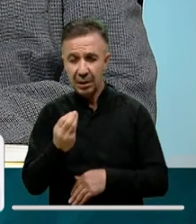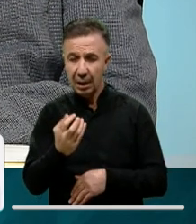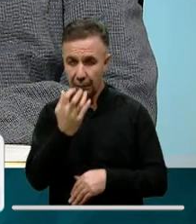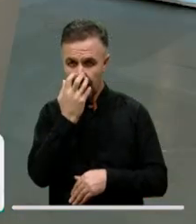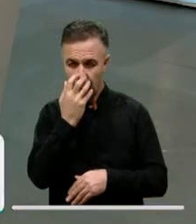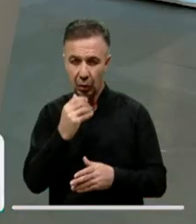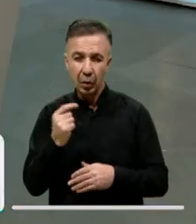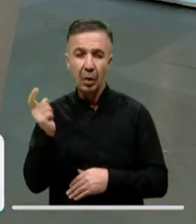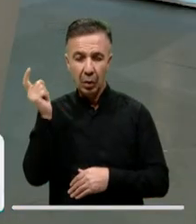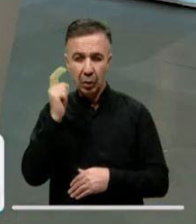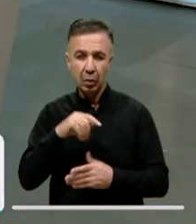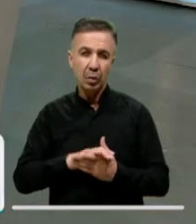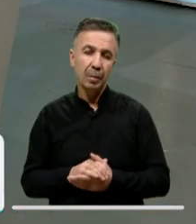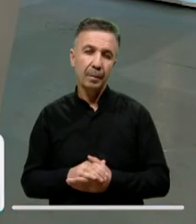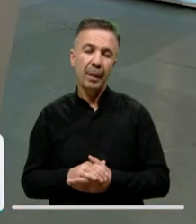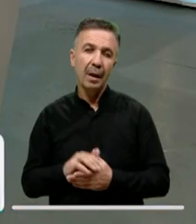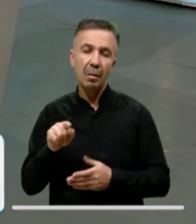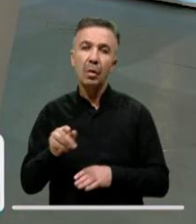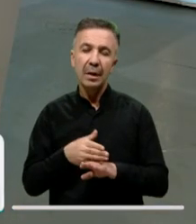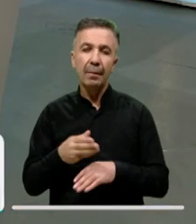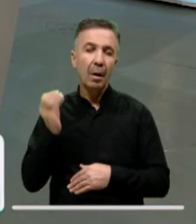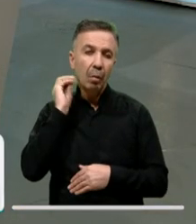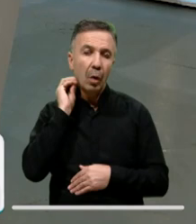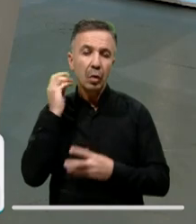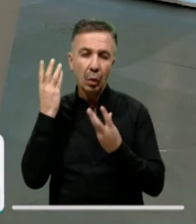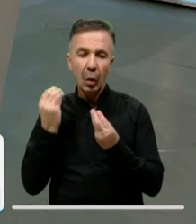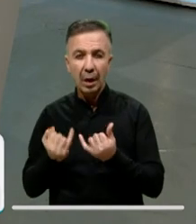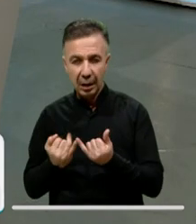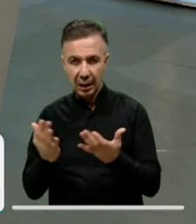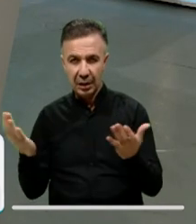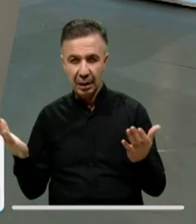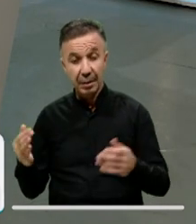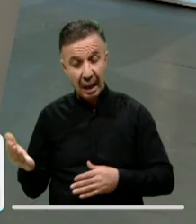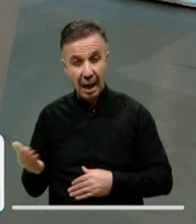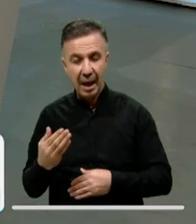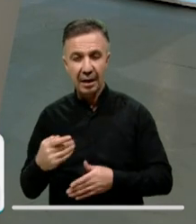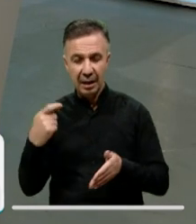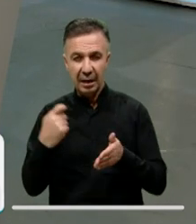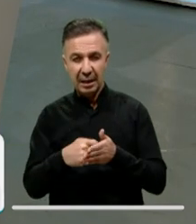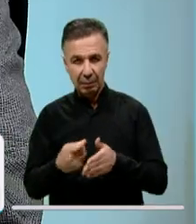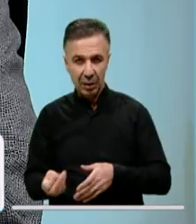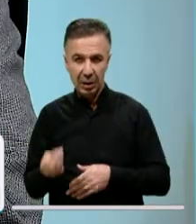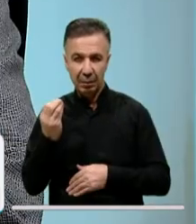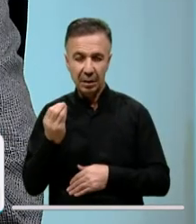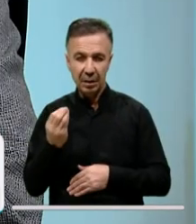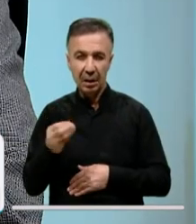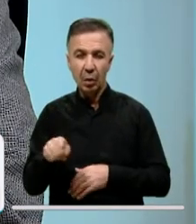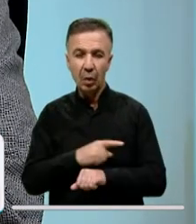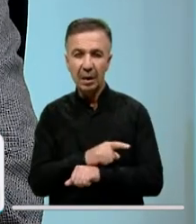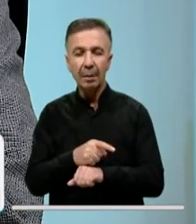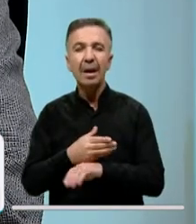Onun için bu şekilde borçlu olan kardeşlerimiz eğer ismi çıkmışsa o zaman